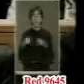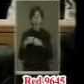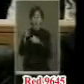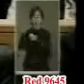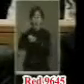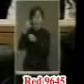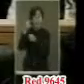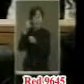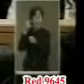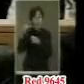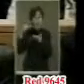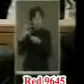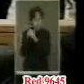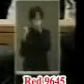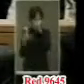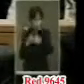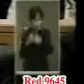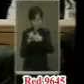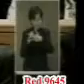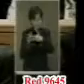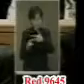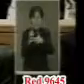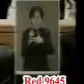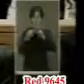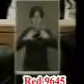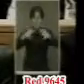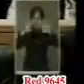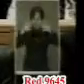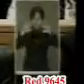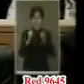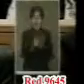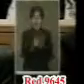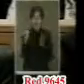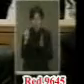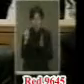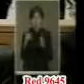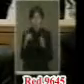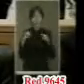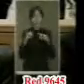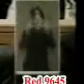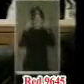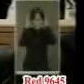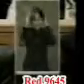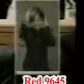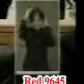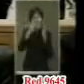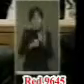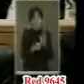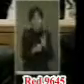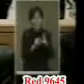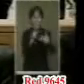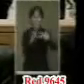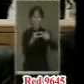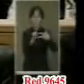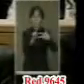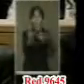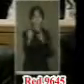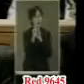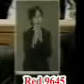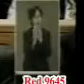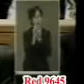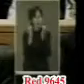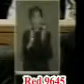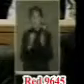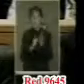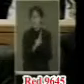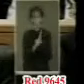พันธมิตรเมื่อสรุป3ข้อว่า1รัฐบาลต้องลาออกนี่พลตรีจำลองศรีเมืองเสนอ2บอกว่าห้ามแก้ไขรัฐธรรม